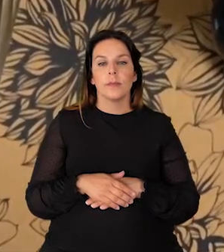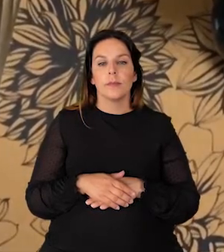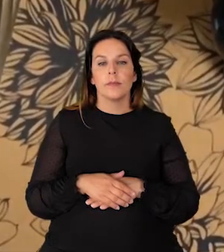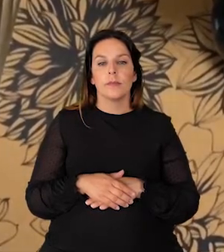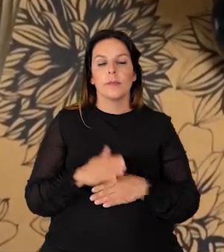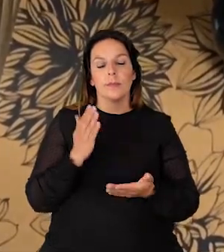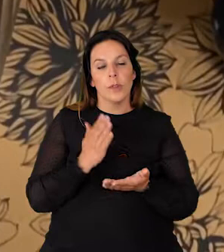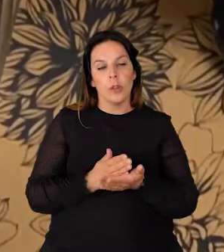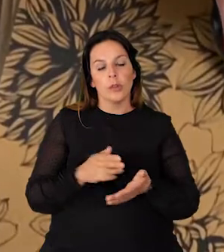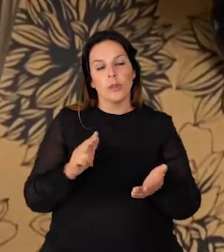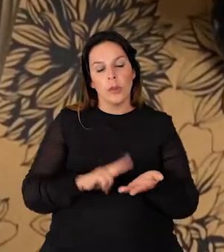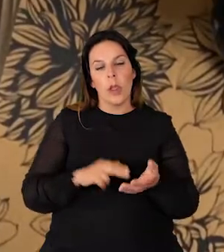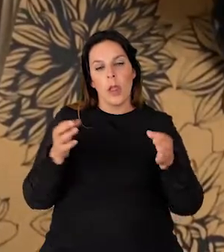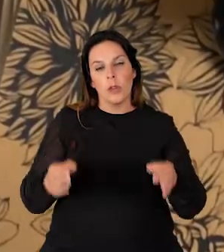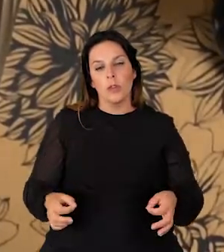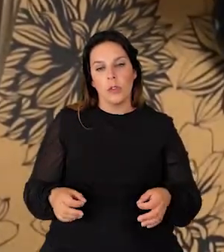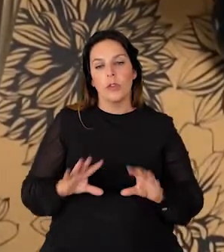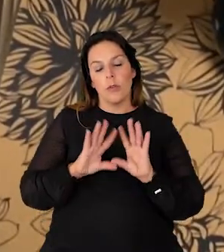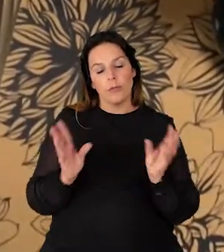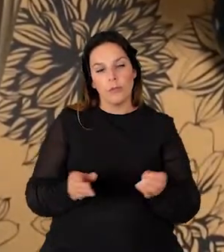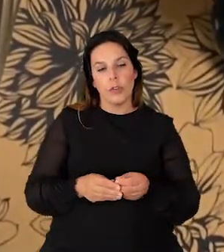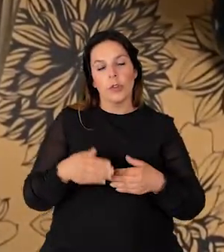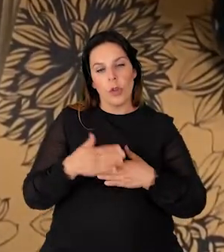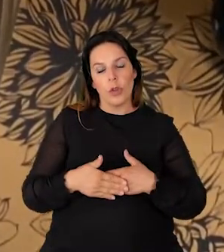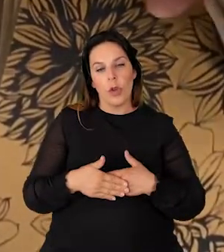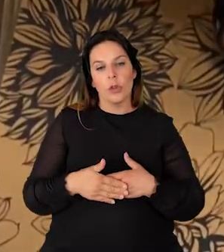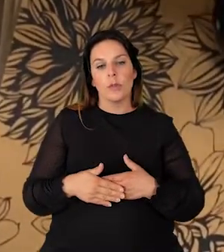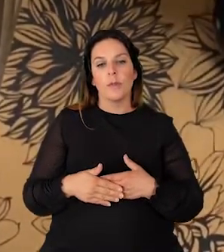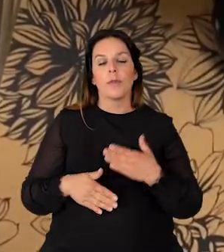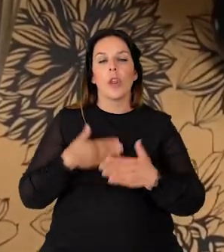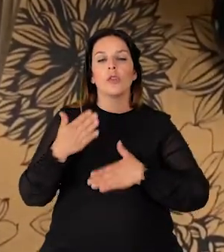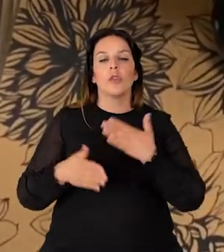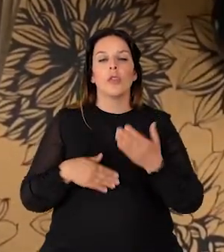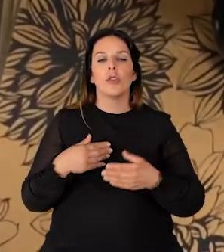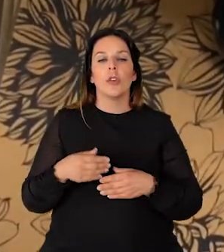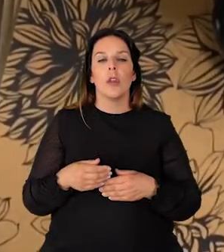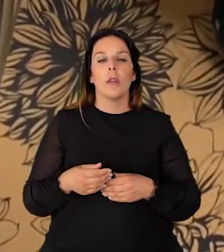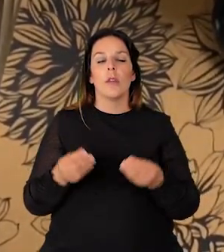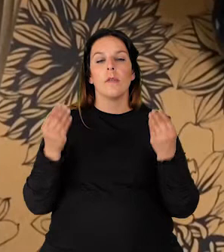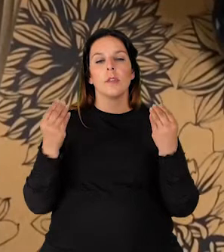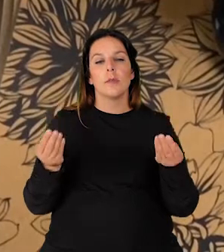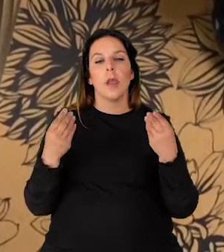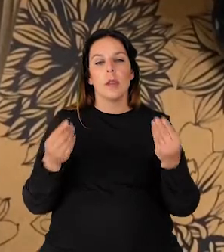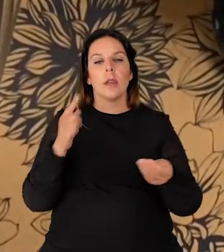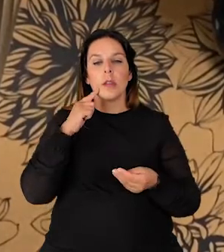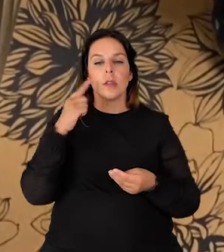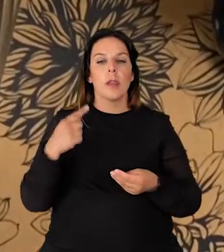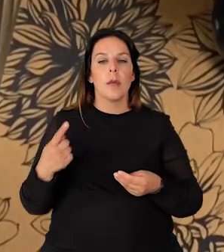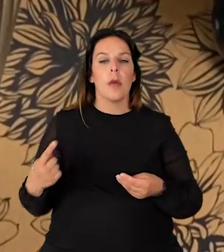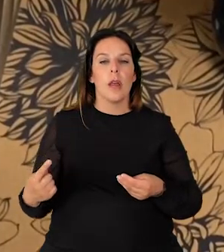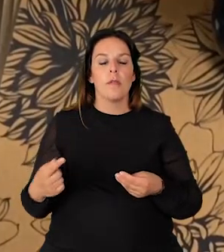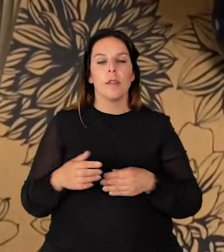I właściwie na dzisiaj to wszystko. Życzę Wam przepięknych lotów w kosmos